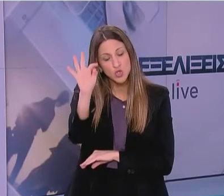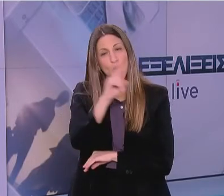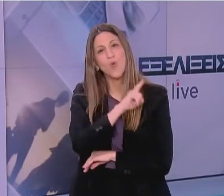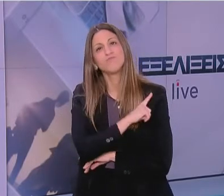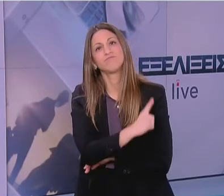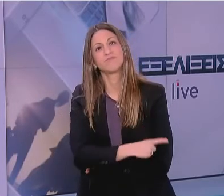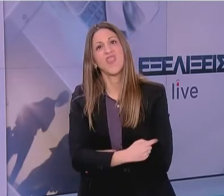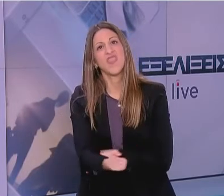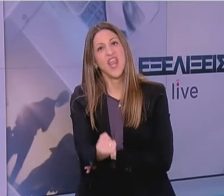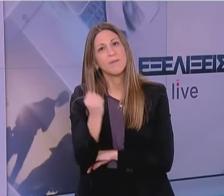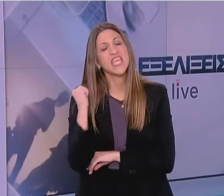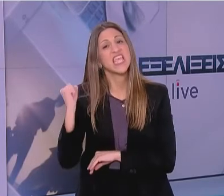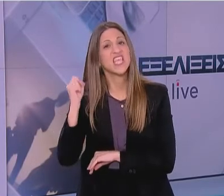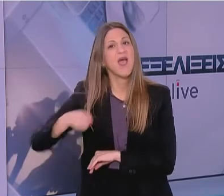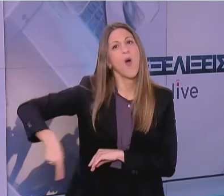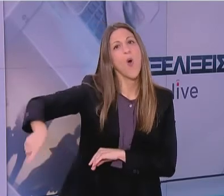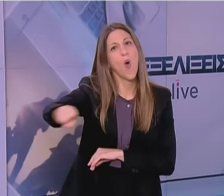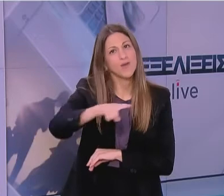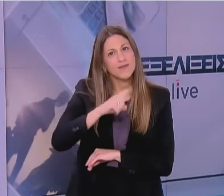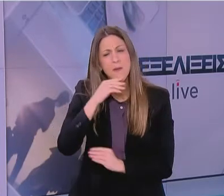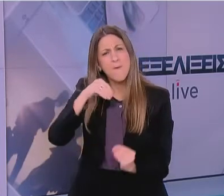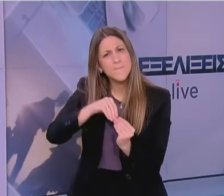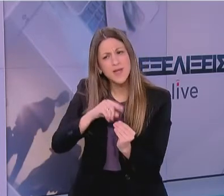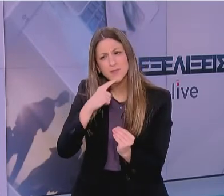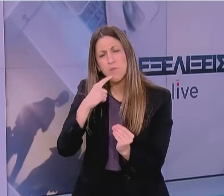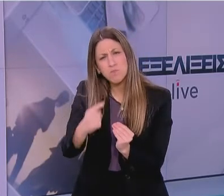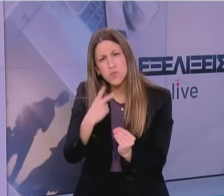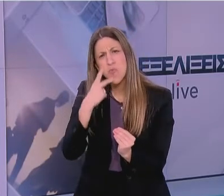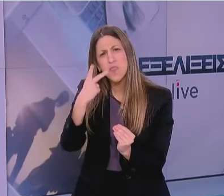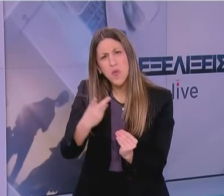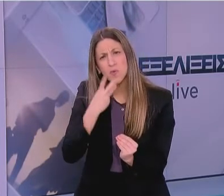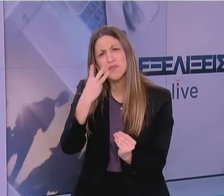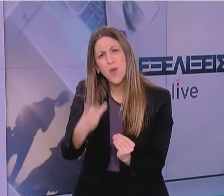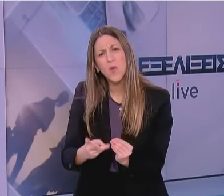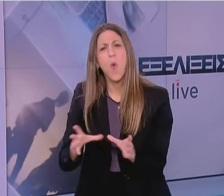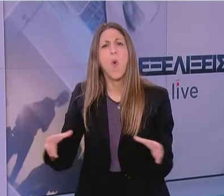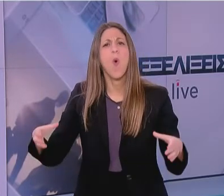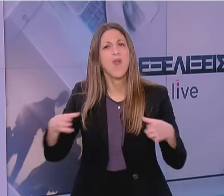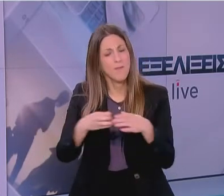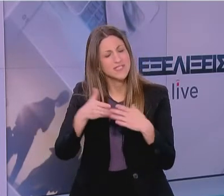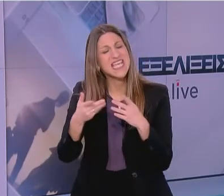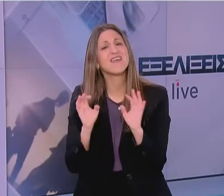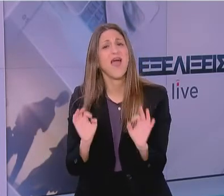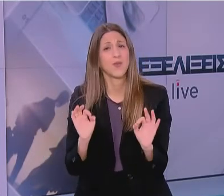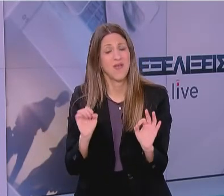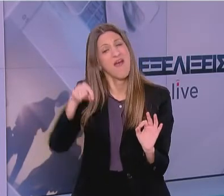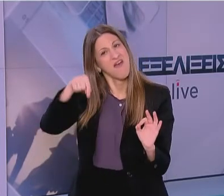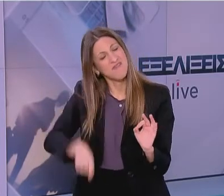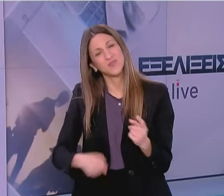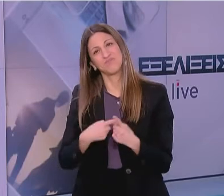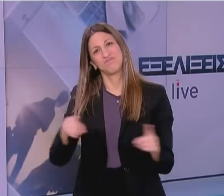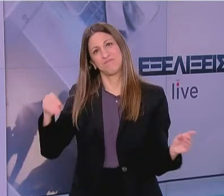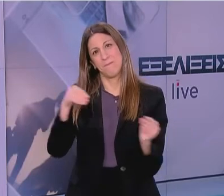έχουμε μπροστά μας χρόνια πολλά να γιορτάσουμε μαζί με όλους τους δικούς μας ανθρώπους, μαζί με τους αγαπημένους μας. Η αλήθεια είναι ότι μας